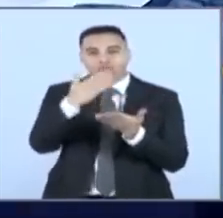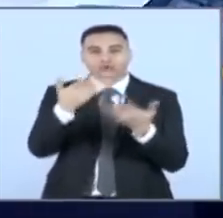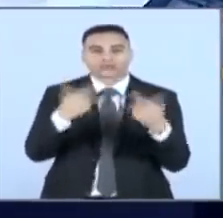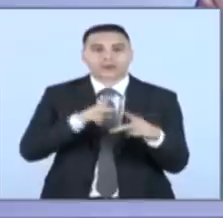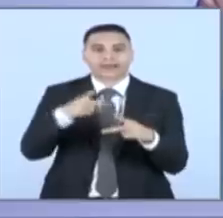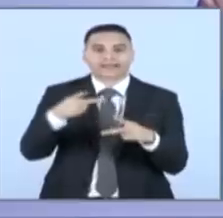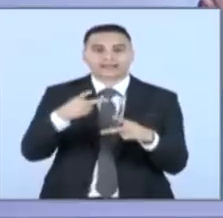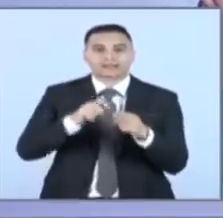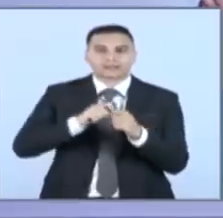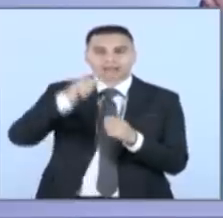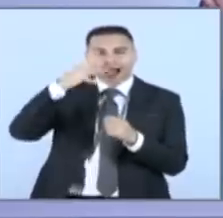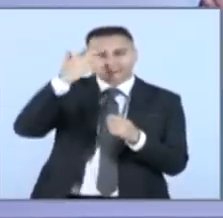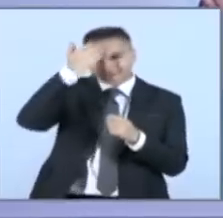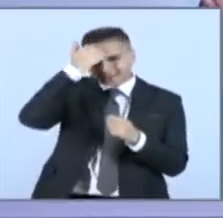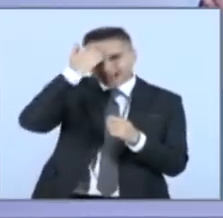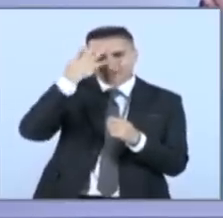5030 متر.